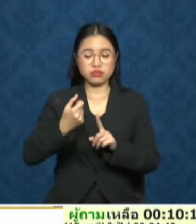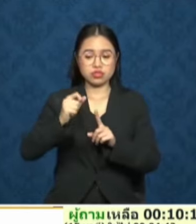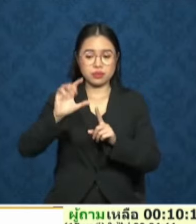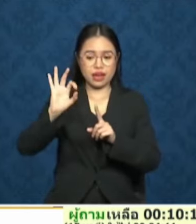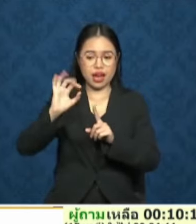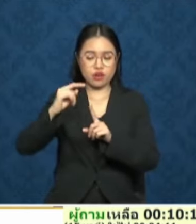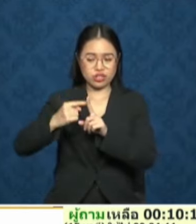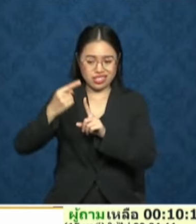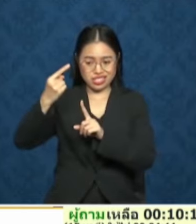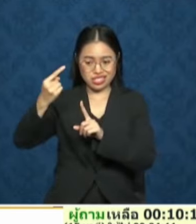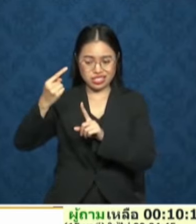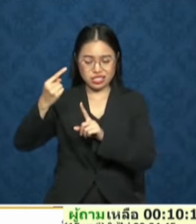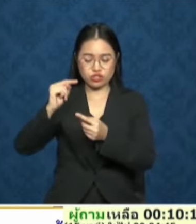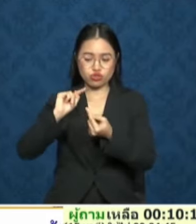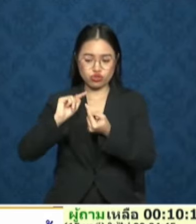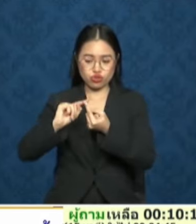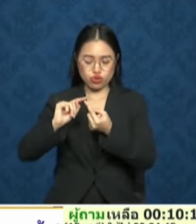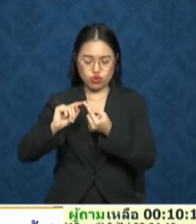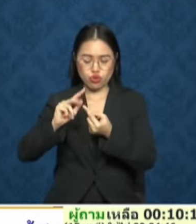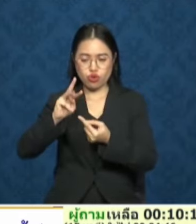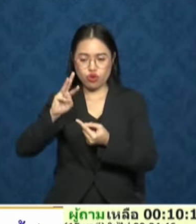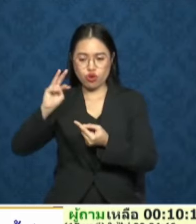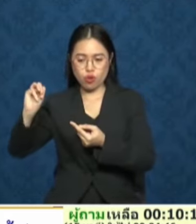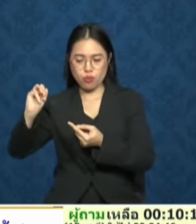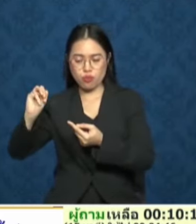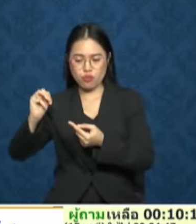มกราคมครั